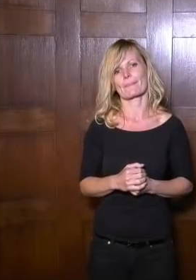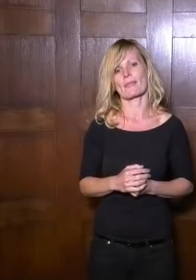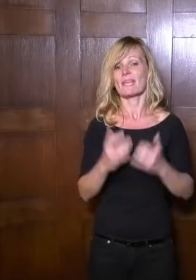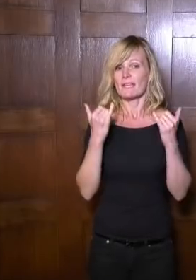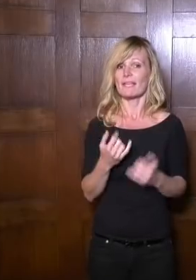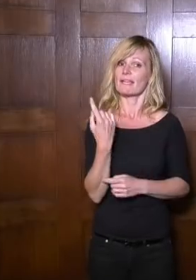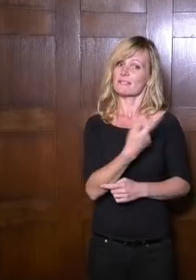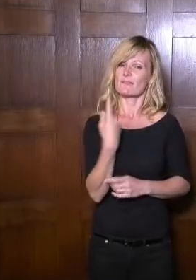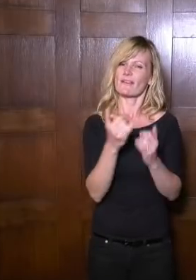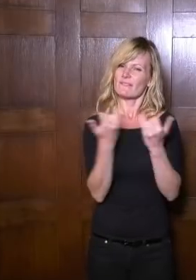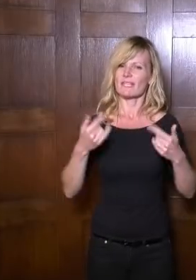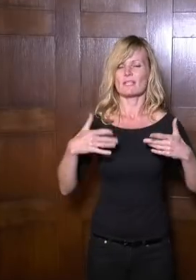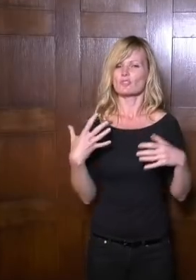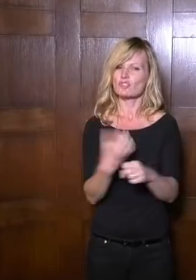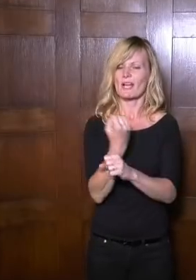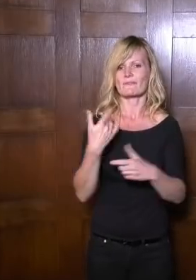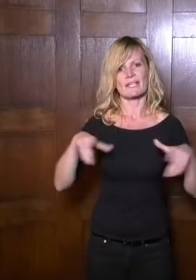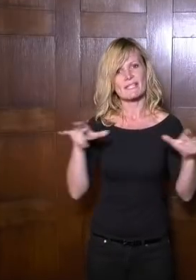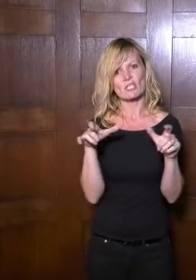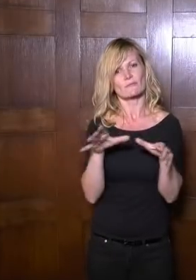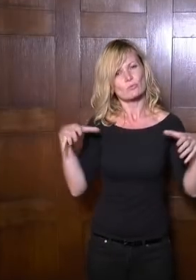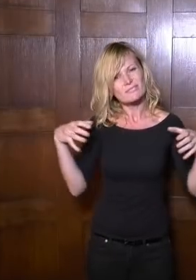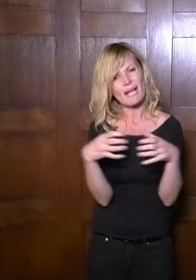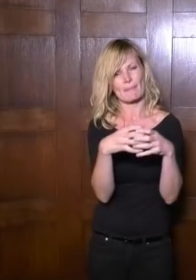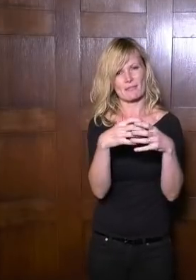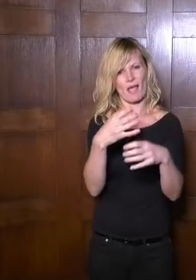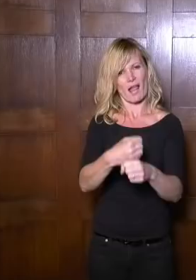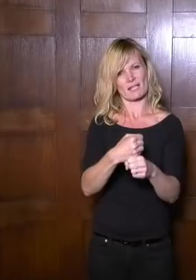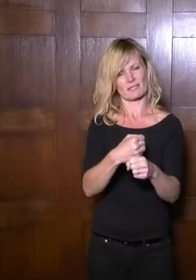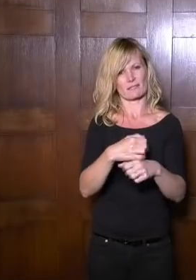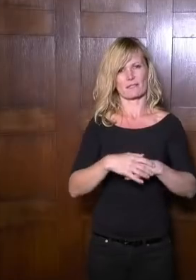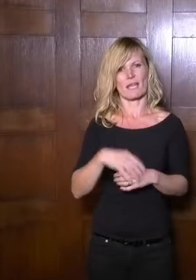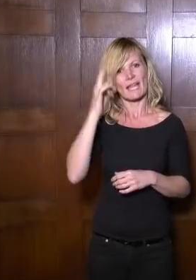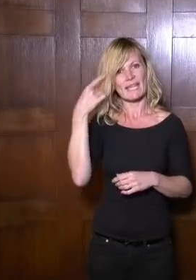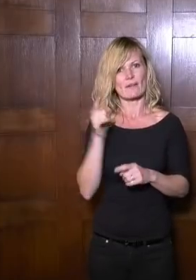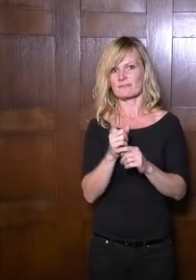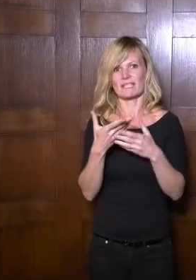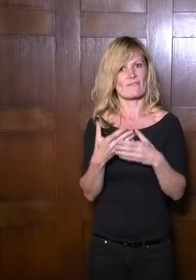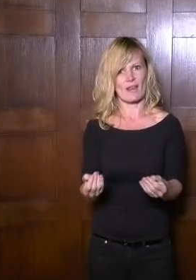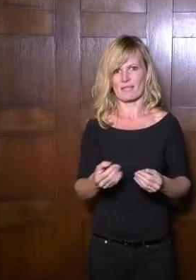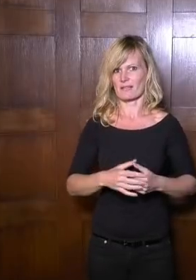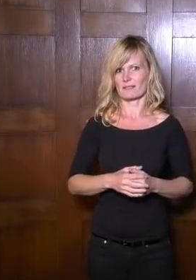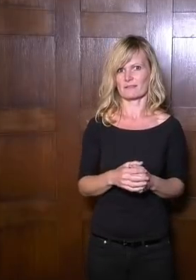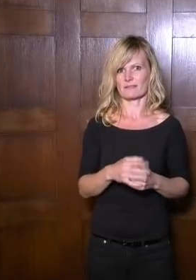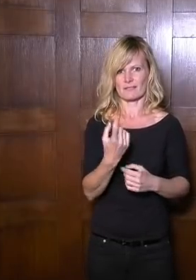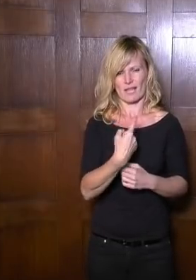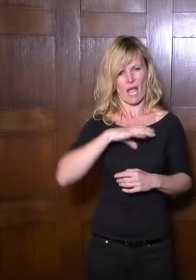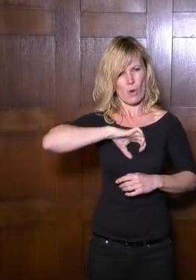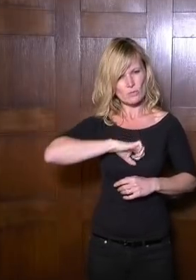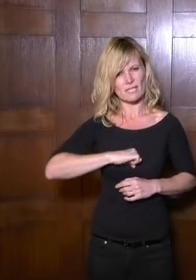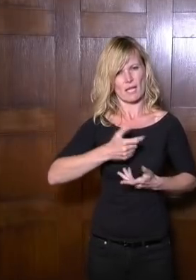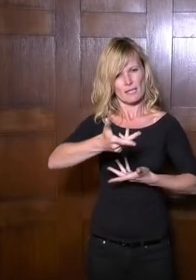Gesellschaft zusammenzuhalten, nicht die Nerven zu verlieren, uns gegenseitig auszuhalten, auch in der ganzen Bandbreite